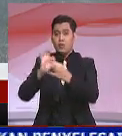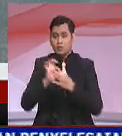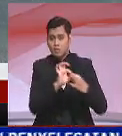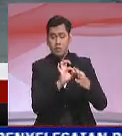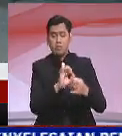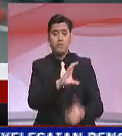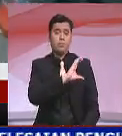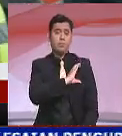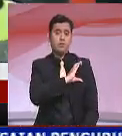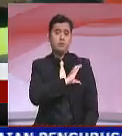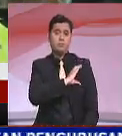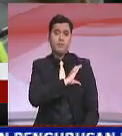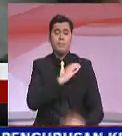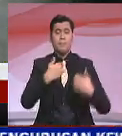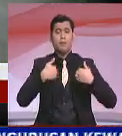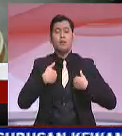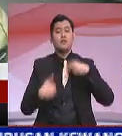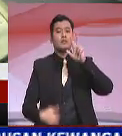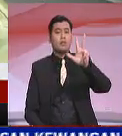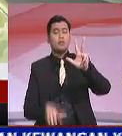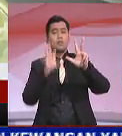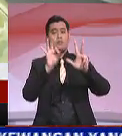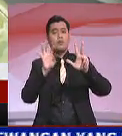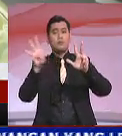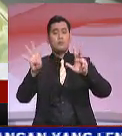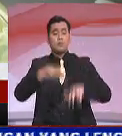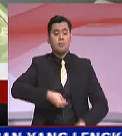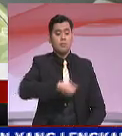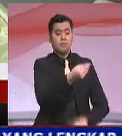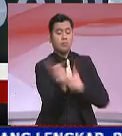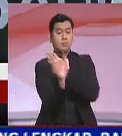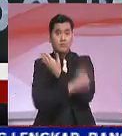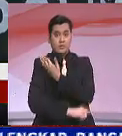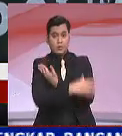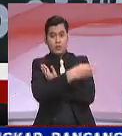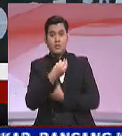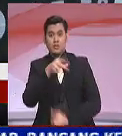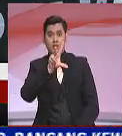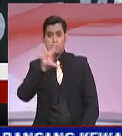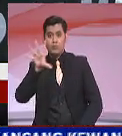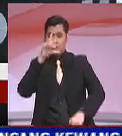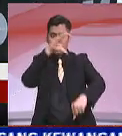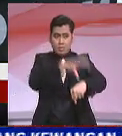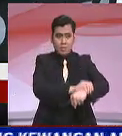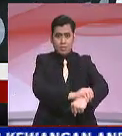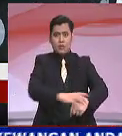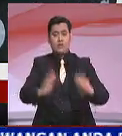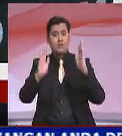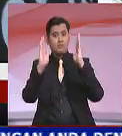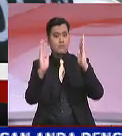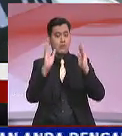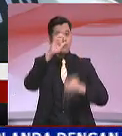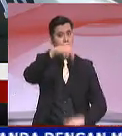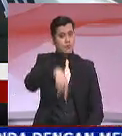pihak polis. Sebanyak 394 kompaun dan 35 tangkapan dikenakan sepanjang waktu Perintah